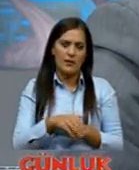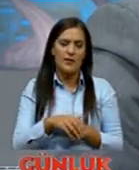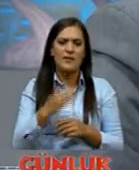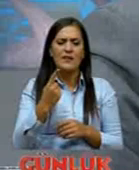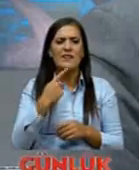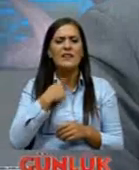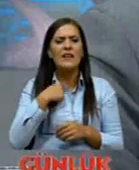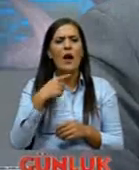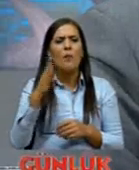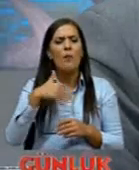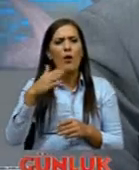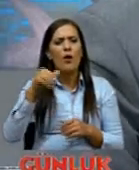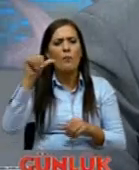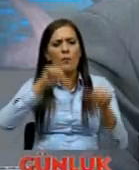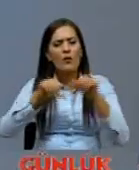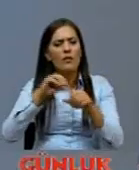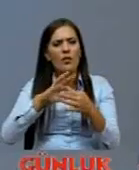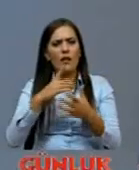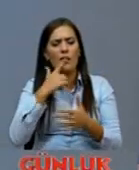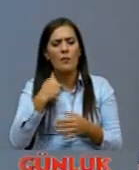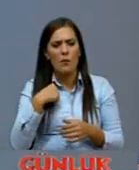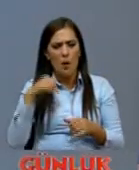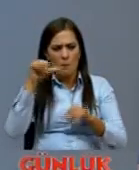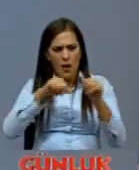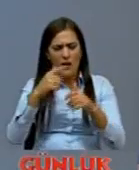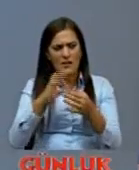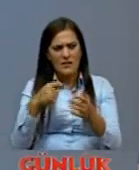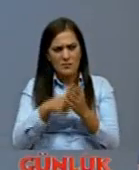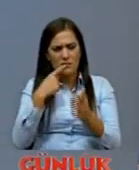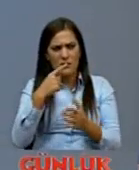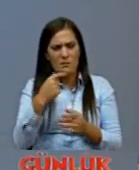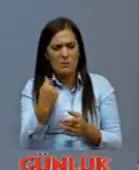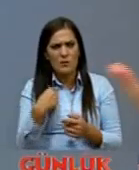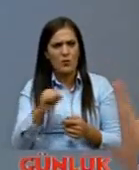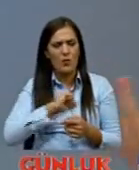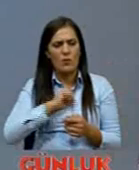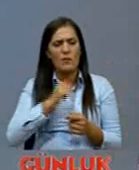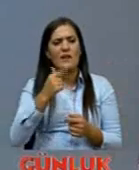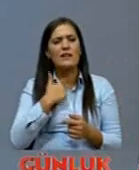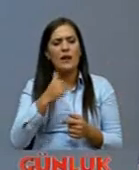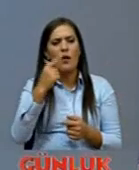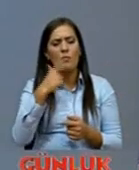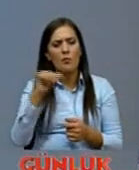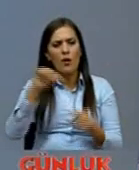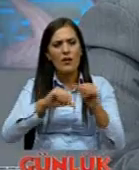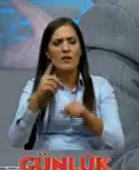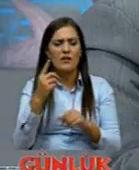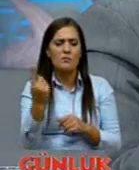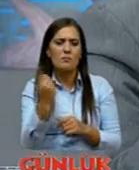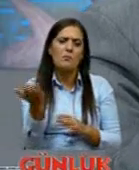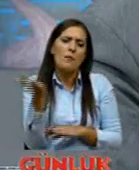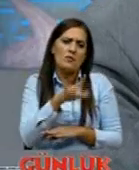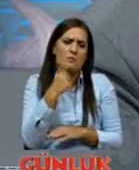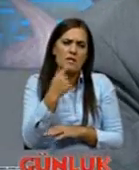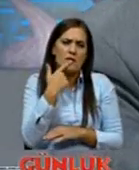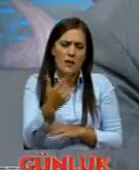Şimdi gıda boyası ne demek? Bir kere zaten boya deyince ben bir irkiliyorum açıkçası. Ama herhalde gıda boyası başka bir şey. Şimdi gıda boyası elbette ki başka bir şey.